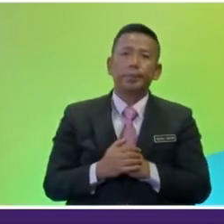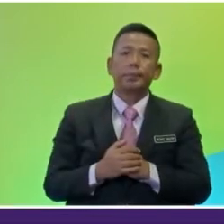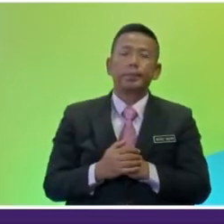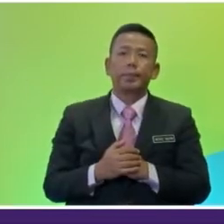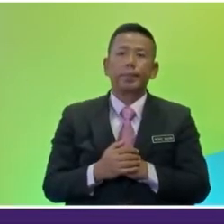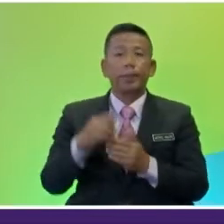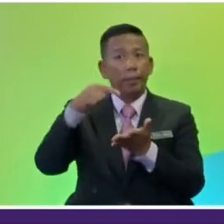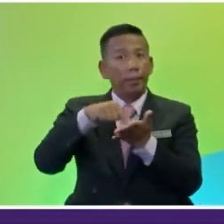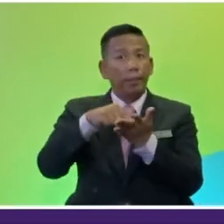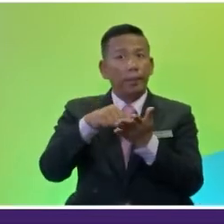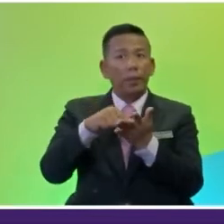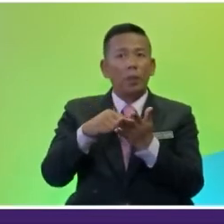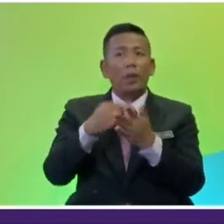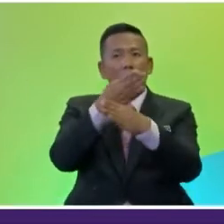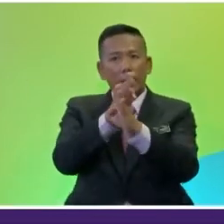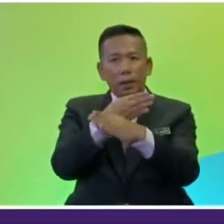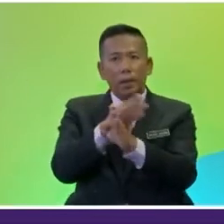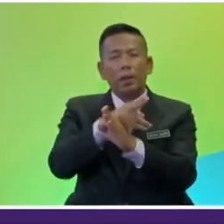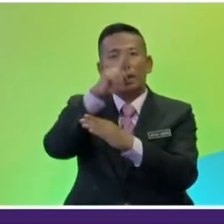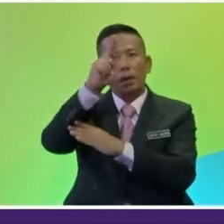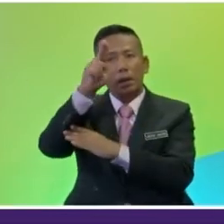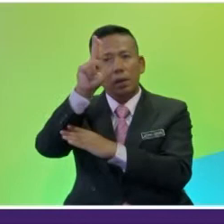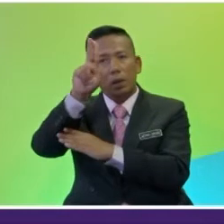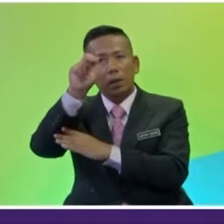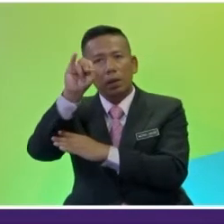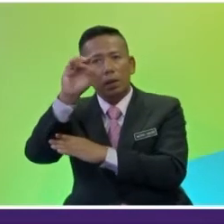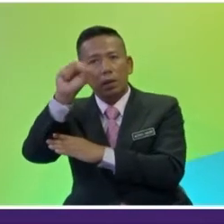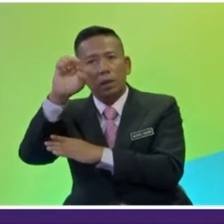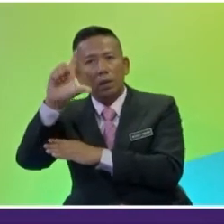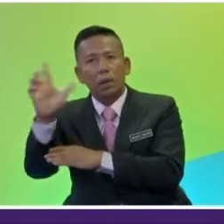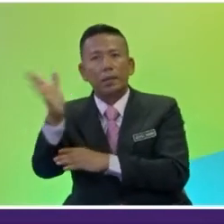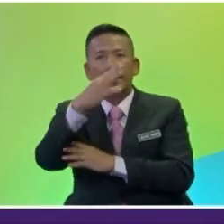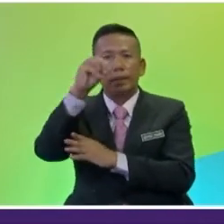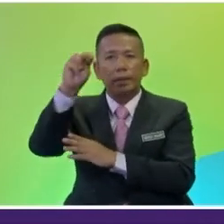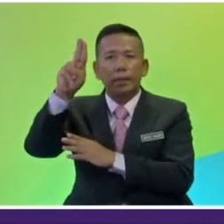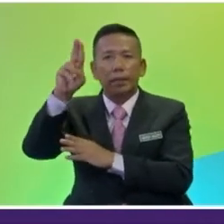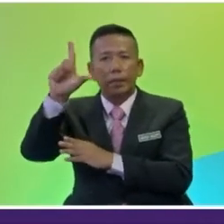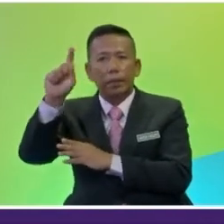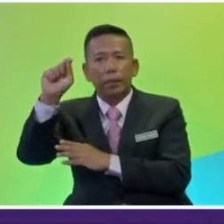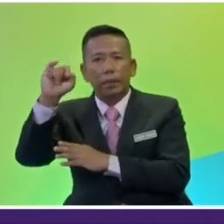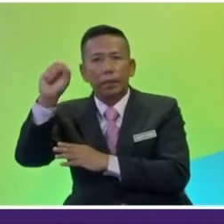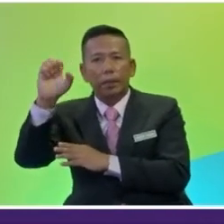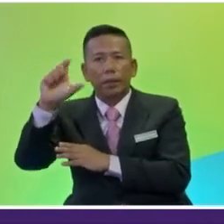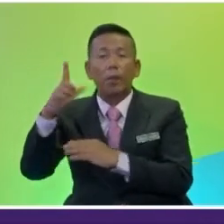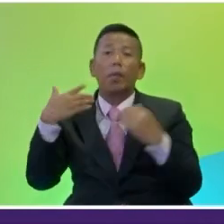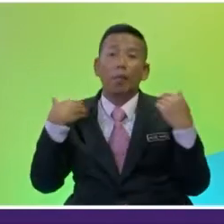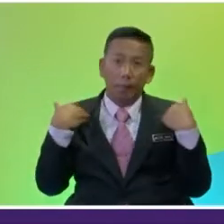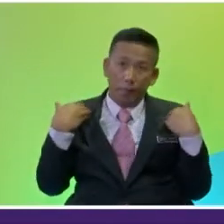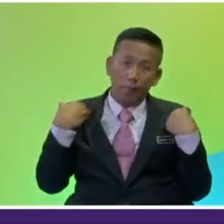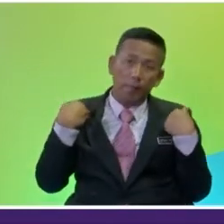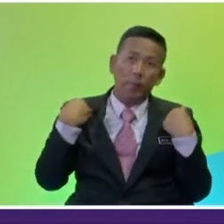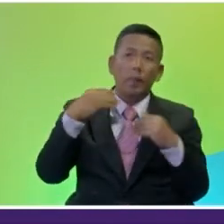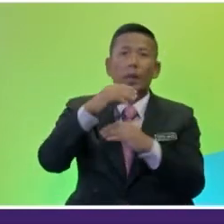ini adalah bentuk unicell dan juga maltiser kita coba lihat di fungsi sel kita ada sporangi